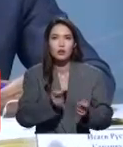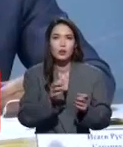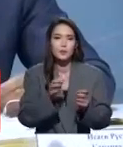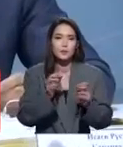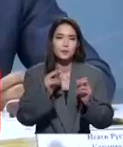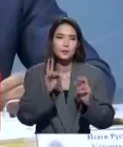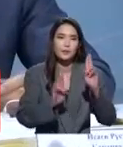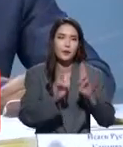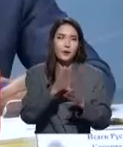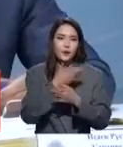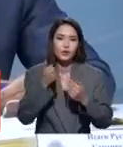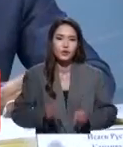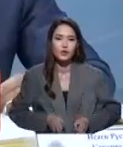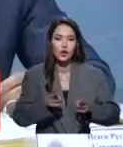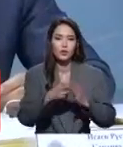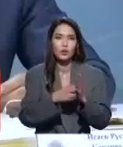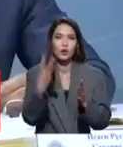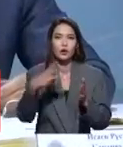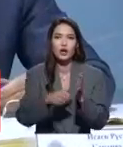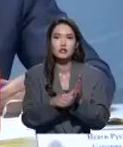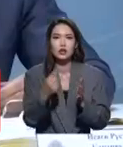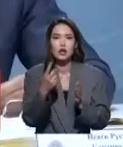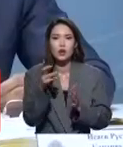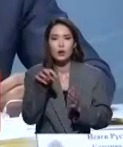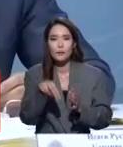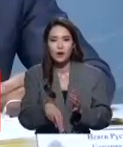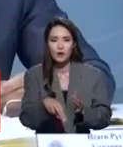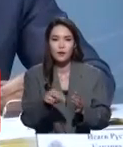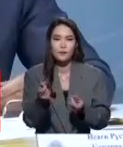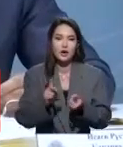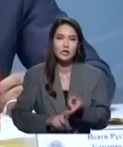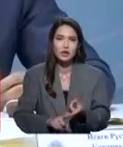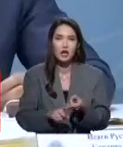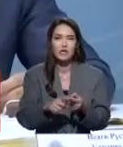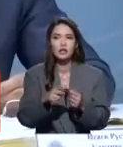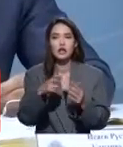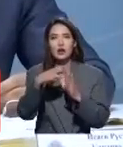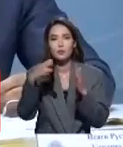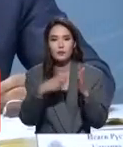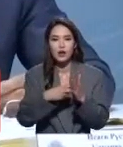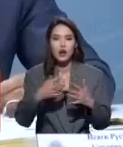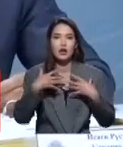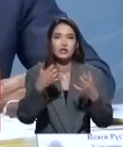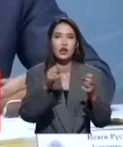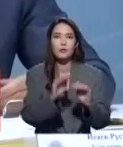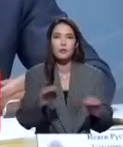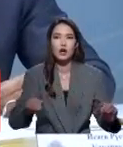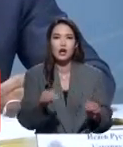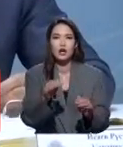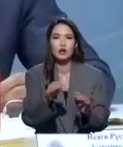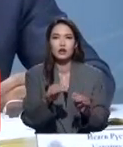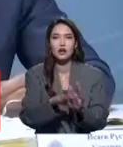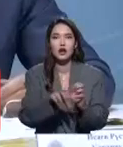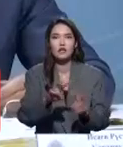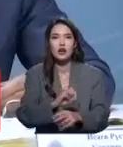Республикасының қылмыстық кодексінің 141 бабы бойынша, яғни айтып өтейін, балалардың өмірі мен денсаулығының қауіпсіздігін қамтамасыз ету